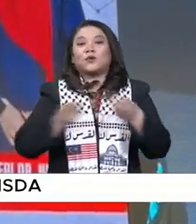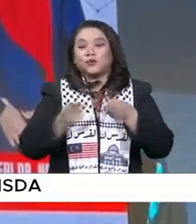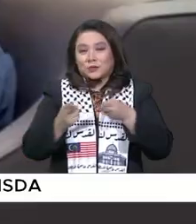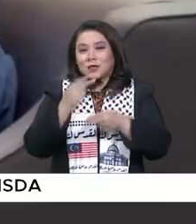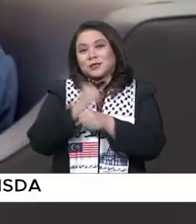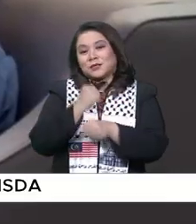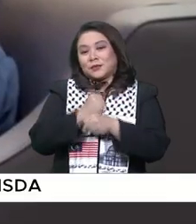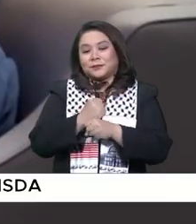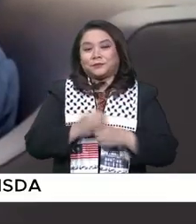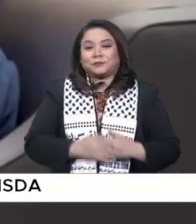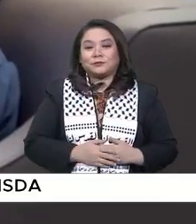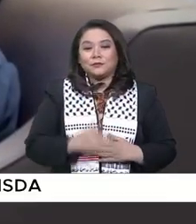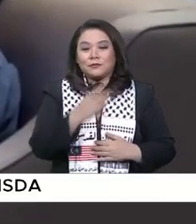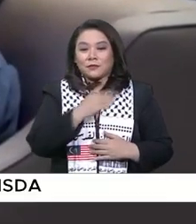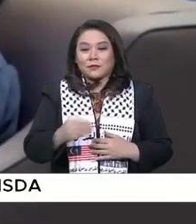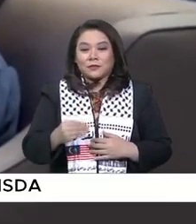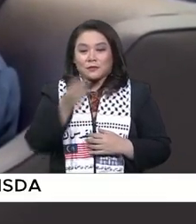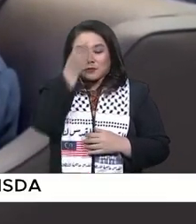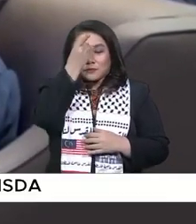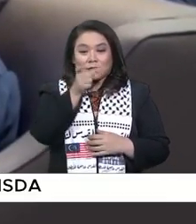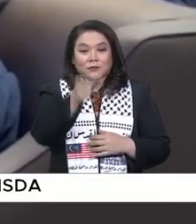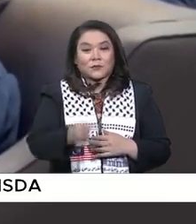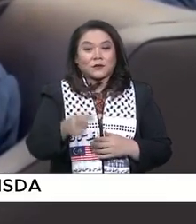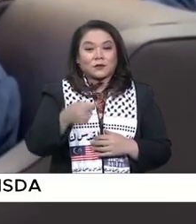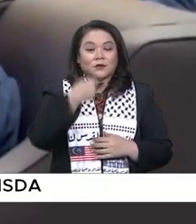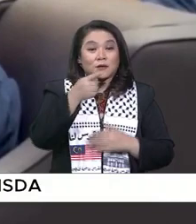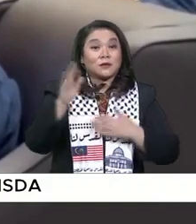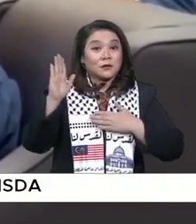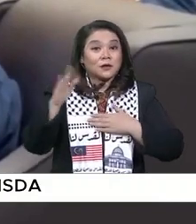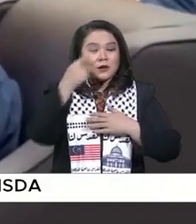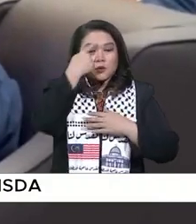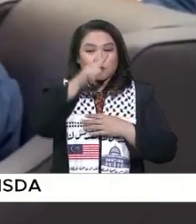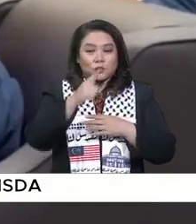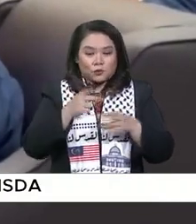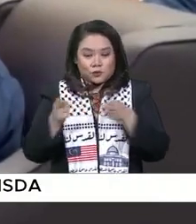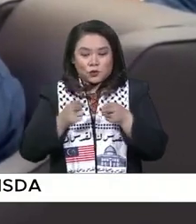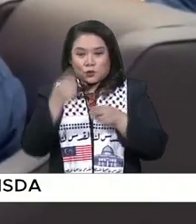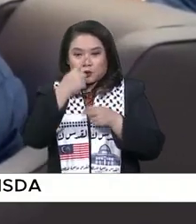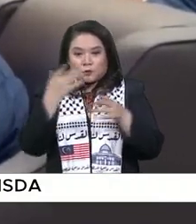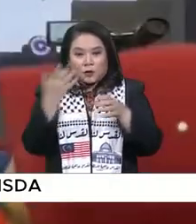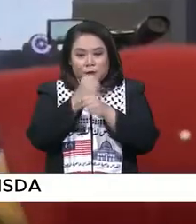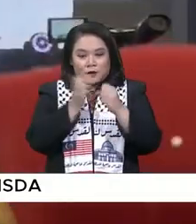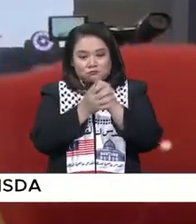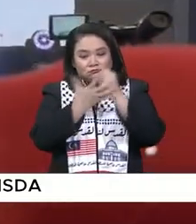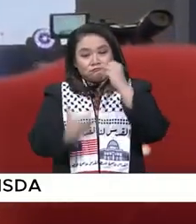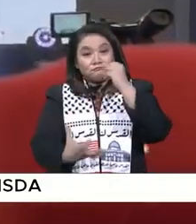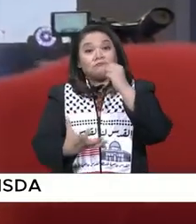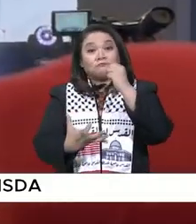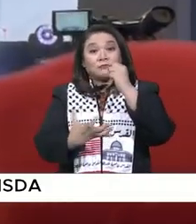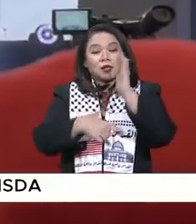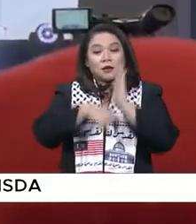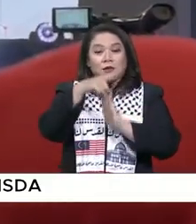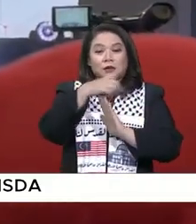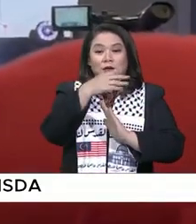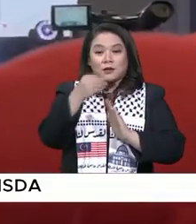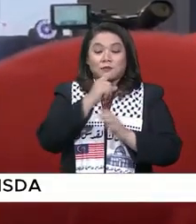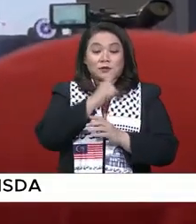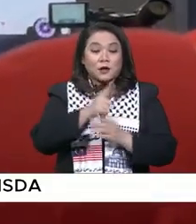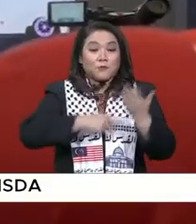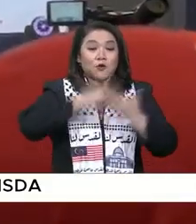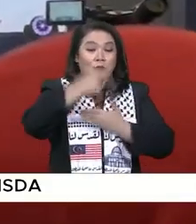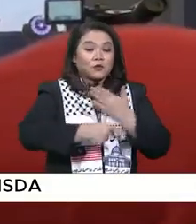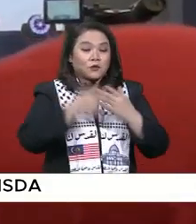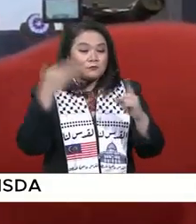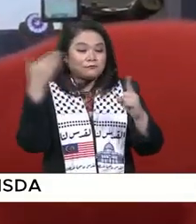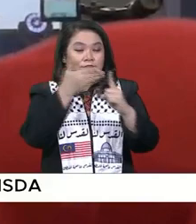kerjaya. Selain itu, Datuk Rubiah turut memberi jaminan pihaknya akan berusaha mendapatkan dana yang lebih bagi memastikan program tersebut berjaya